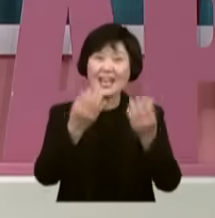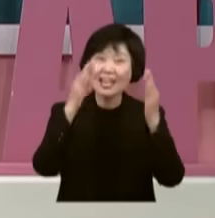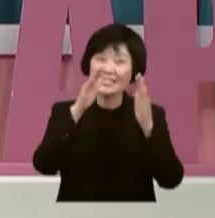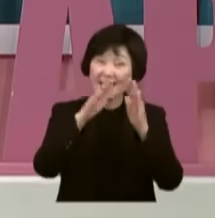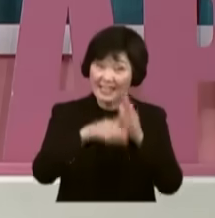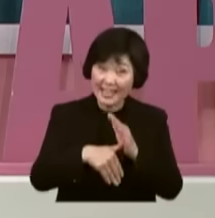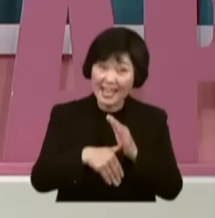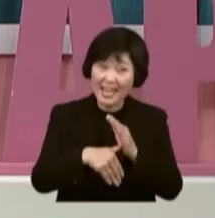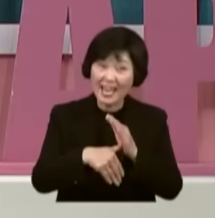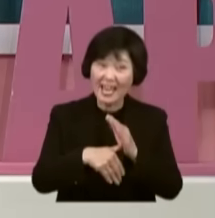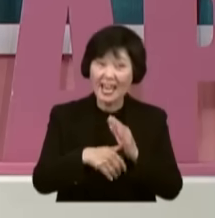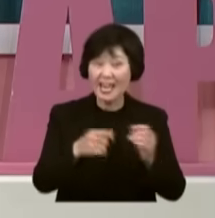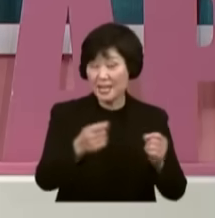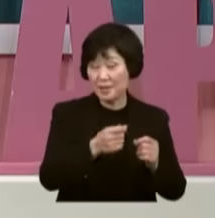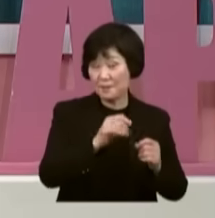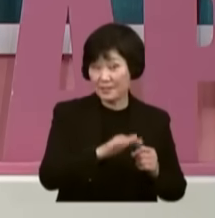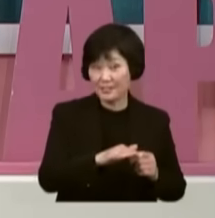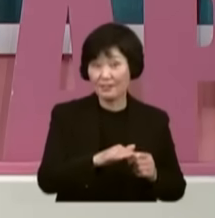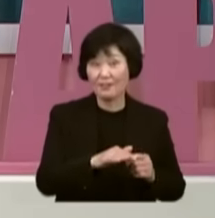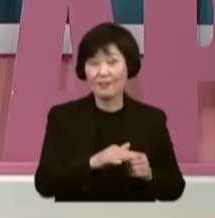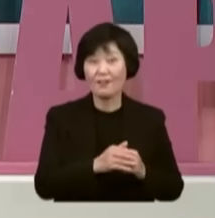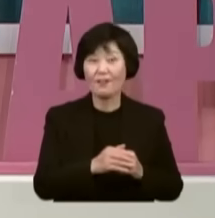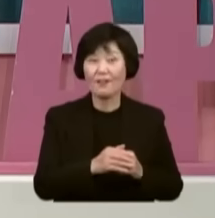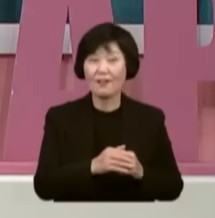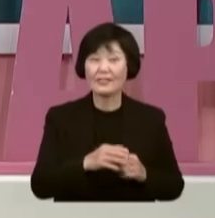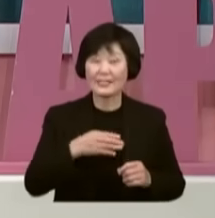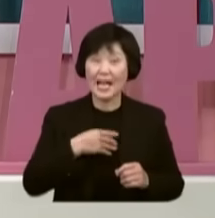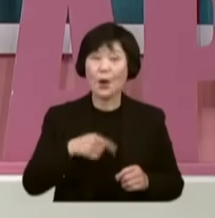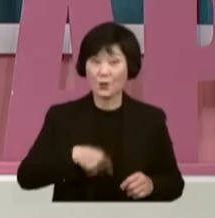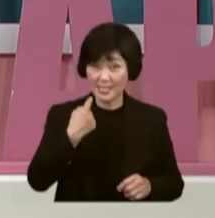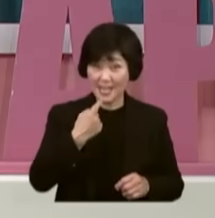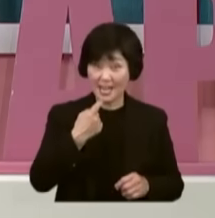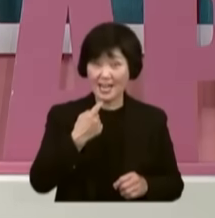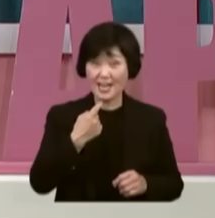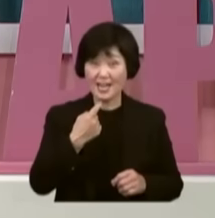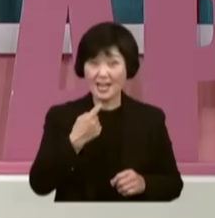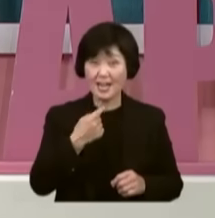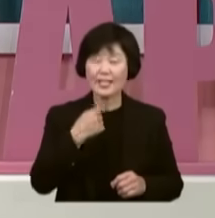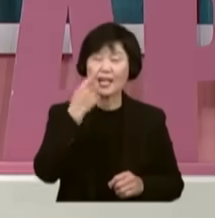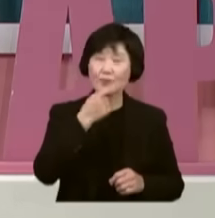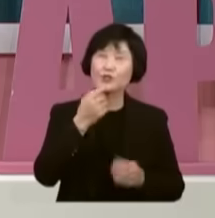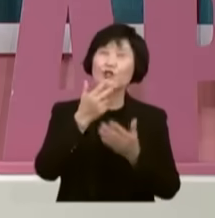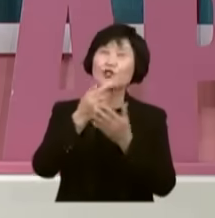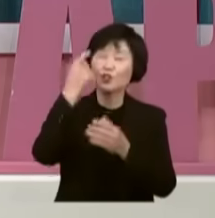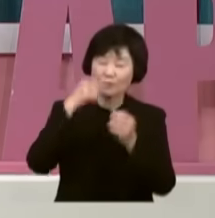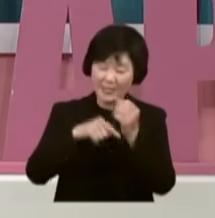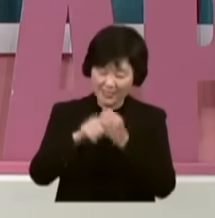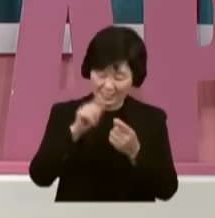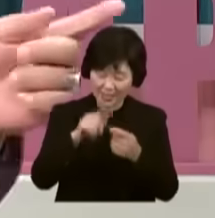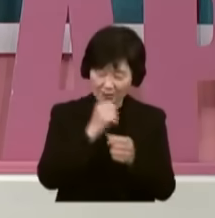대기실에서 이제 스스로가 혼자 제 입술을 주님의 뜻대로 해주시옵소서 기도하고 나가야